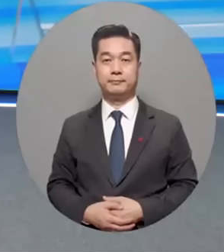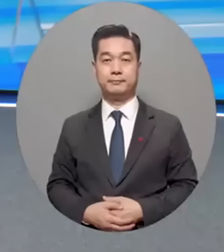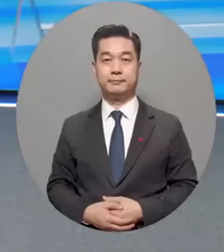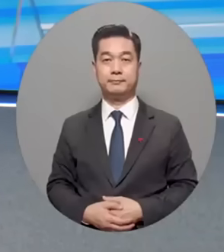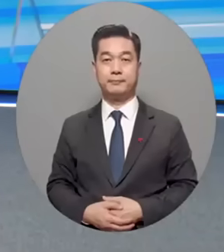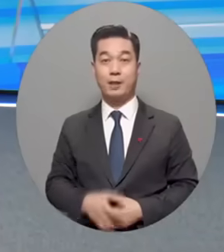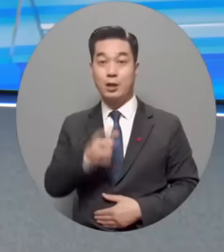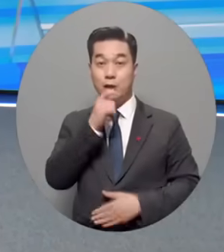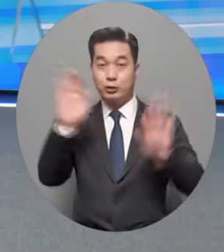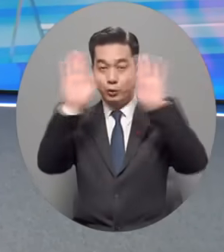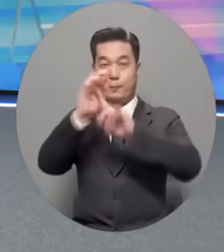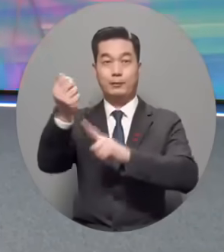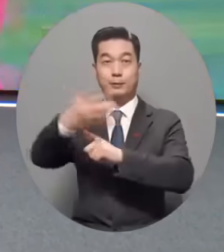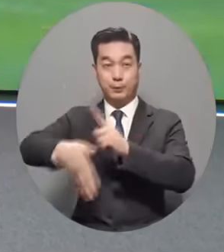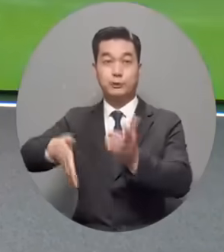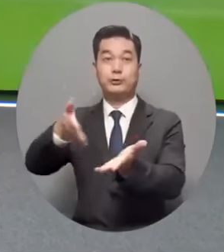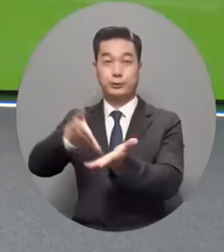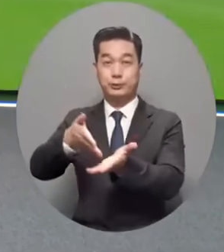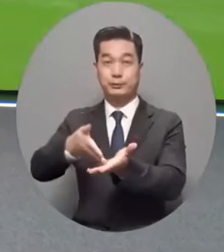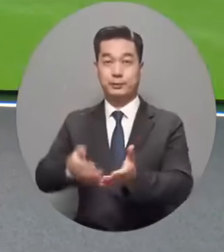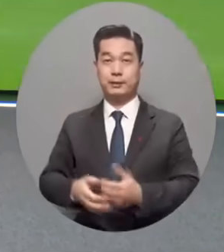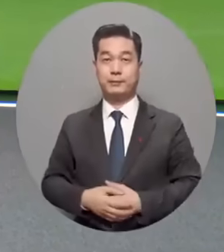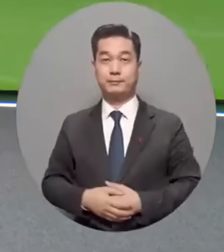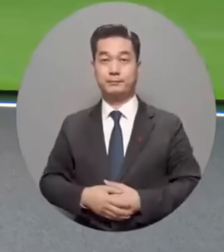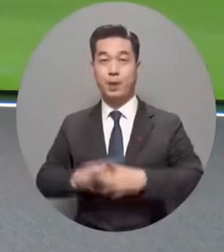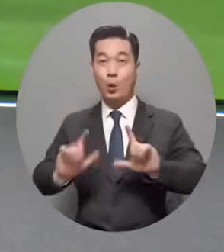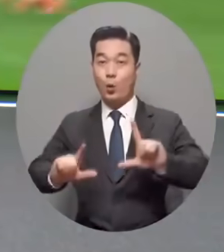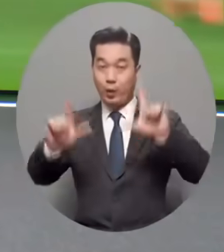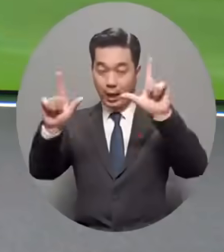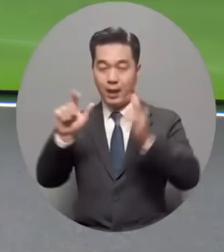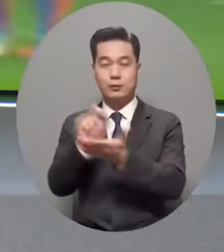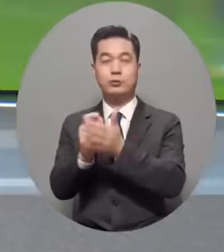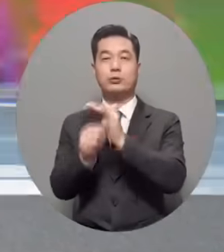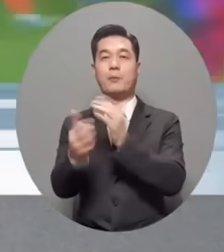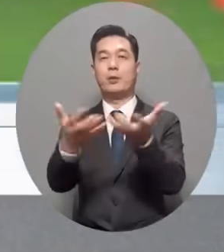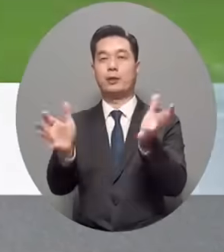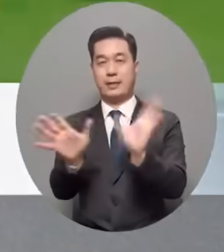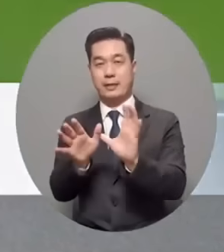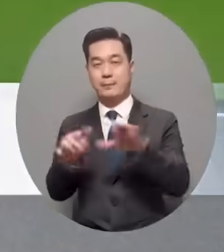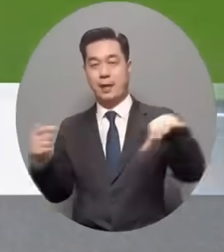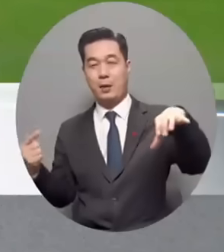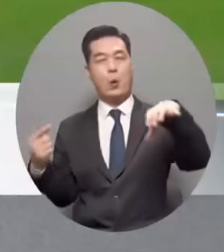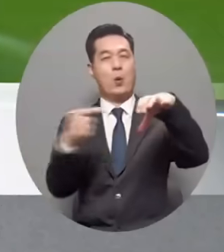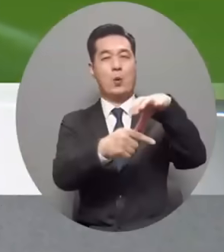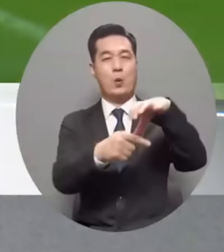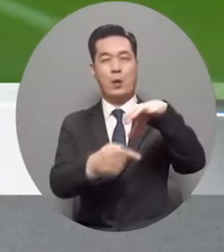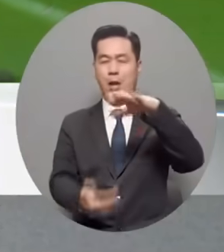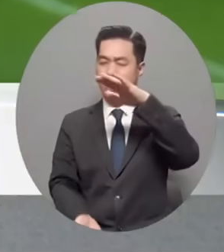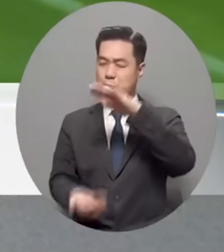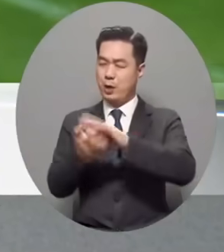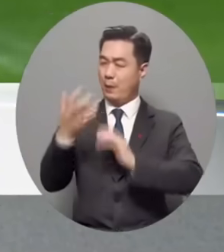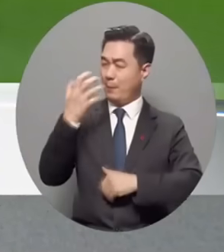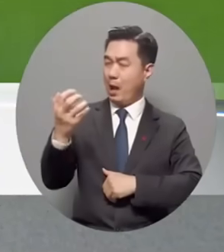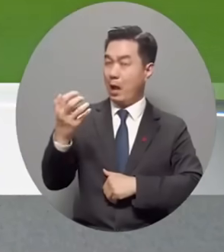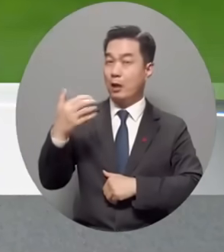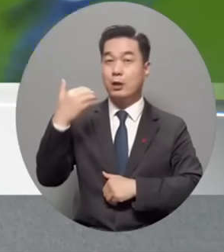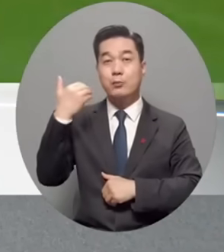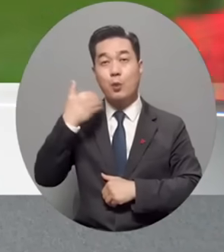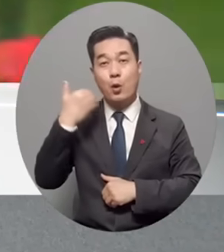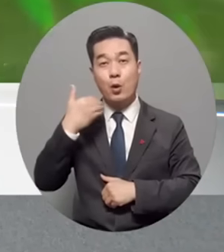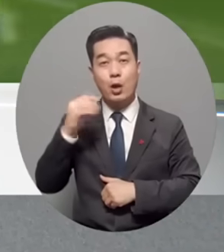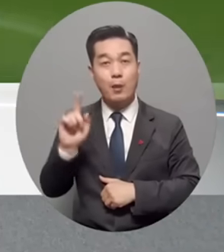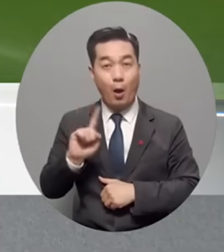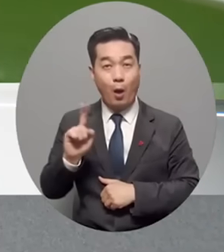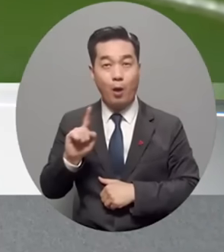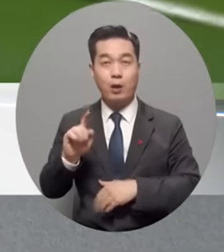수요일 밤 스포츠 뉴스입니다. 올해 축구대표팀이 터뜨린 골 중 팬들이 최고로 꼽은 건 어떤 장면이었을까요?